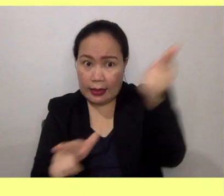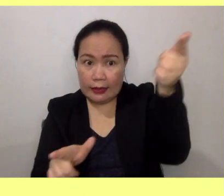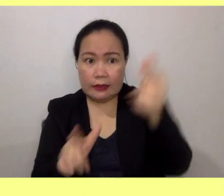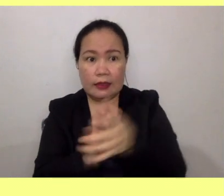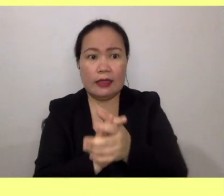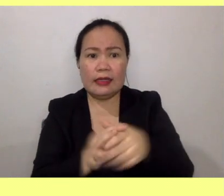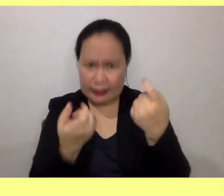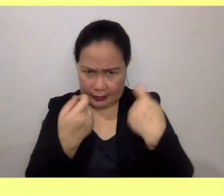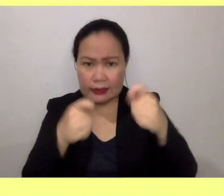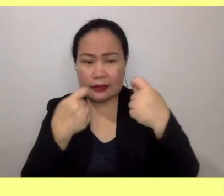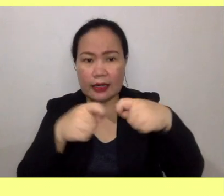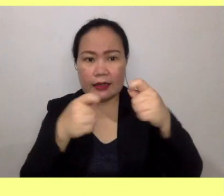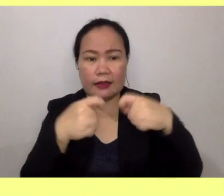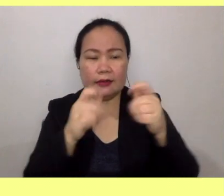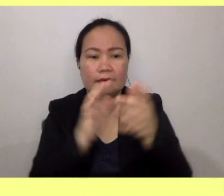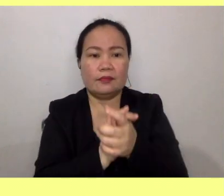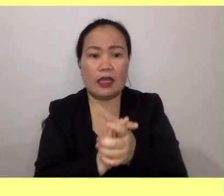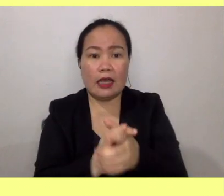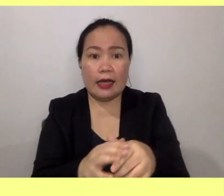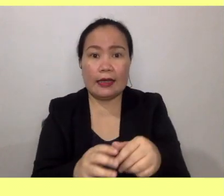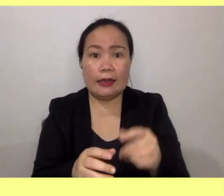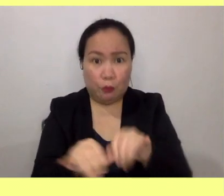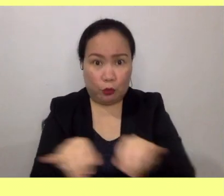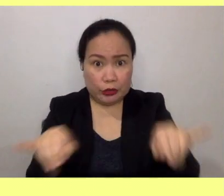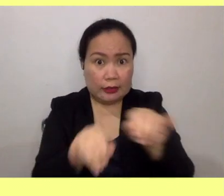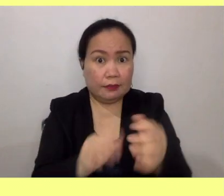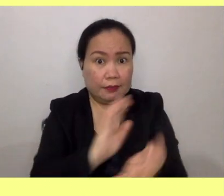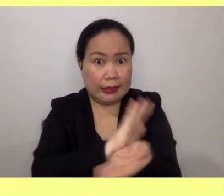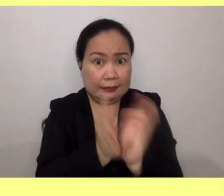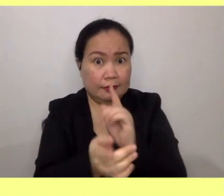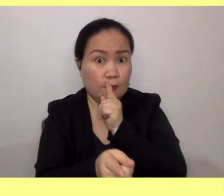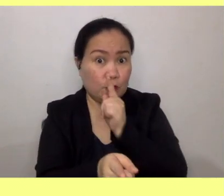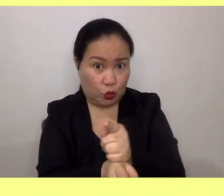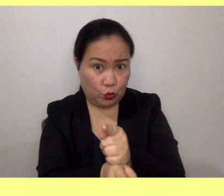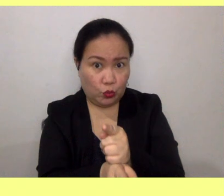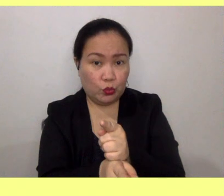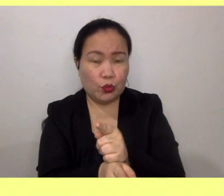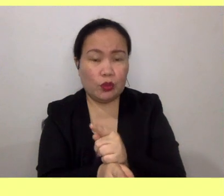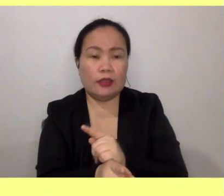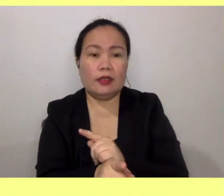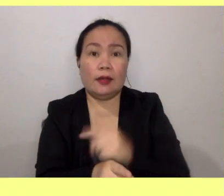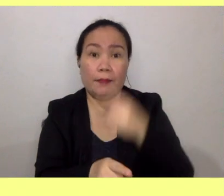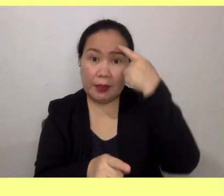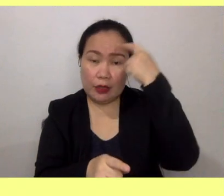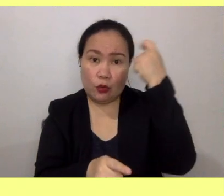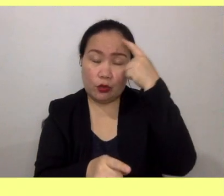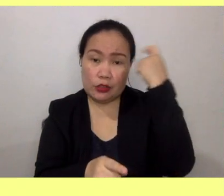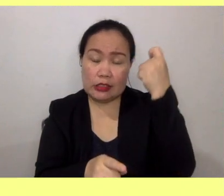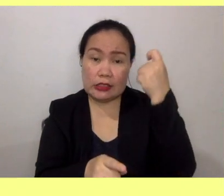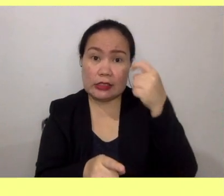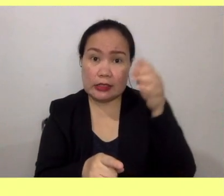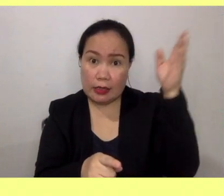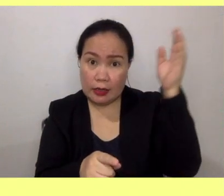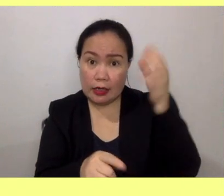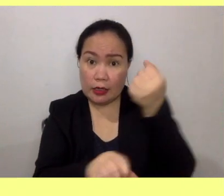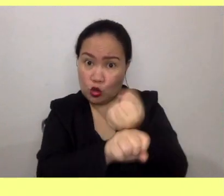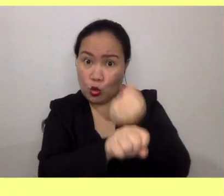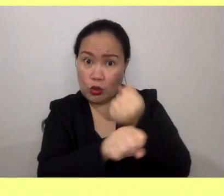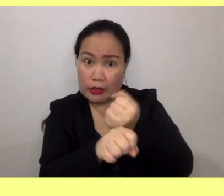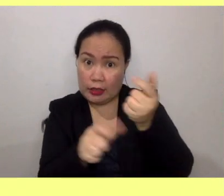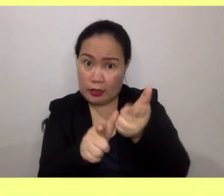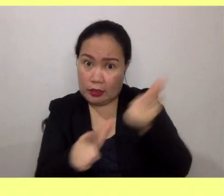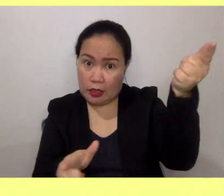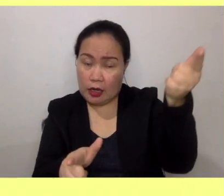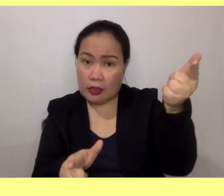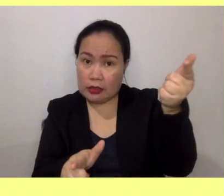28.0. Okay? So, itry lang natin. Kailangan mag-true to. Okay? Bakit? Kailangan mag-true siya kasi yung boundary